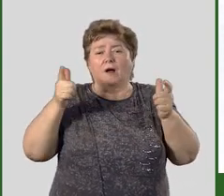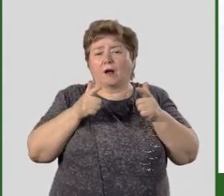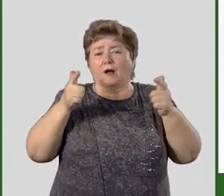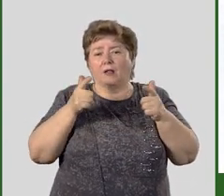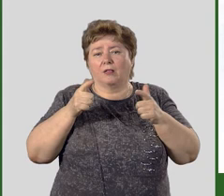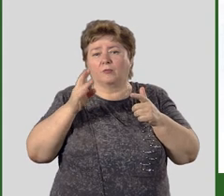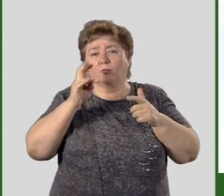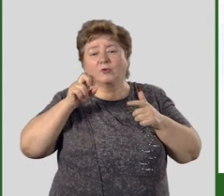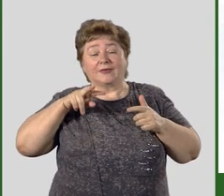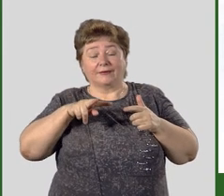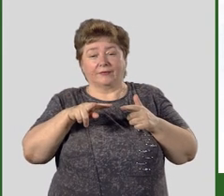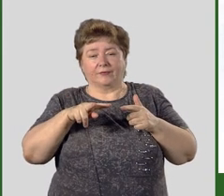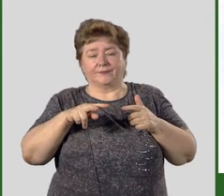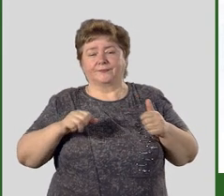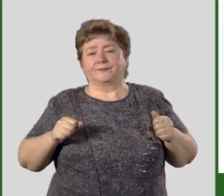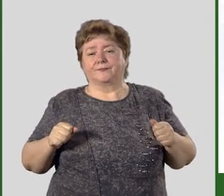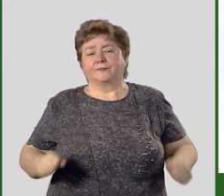Голубой Нил.